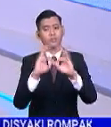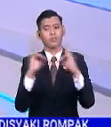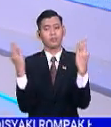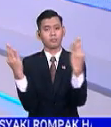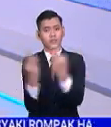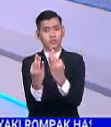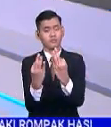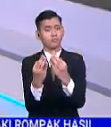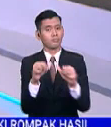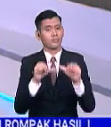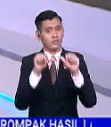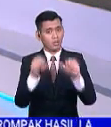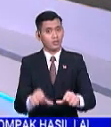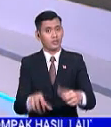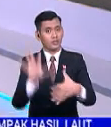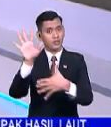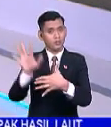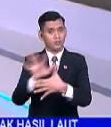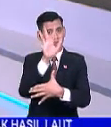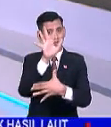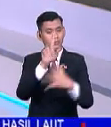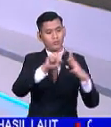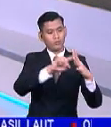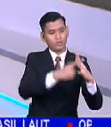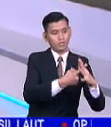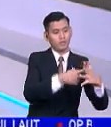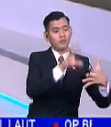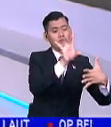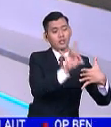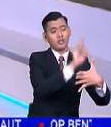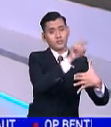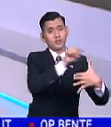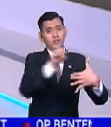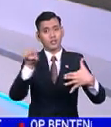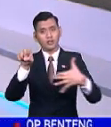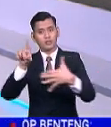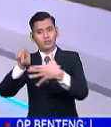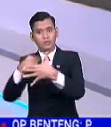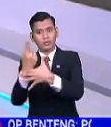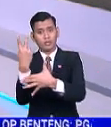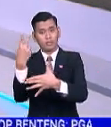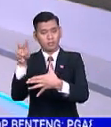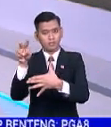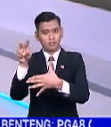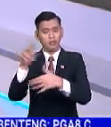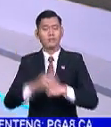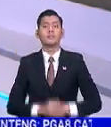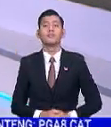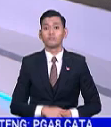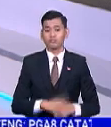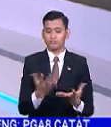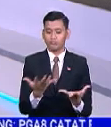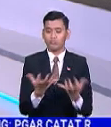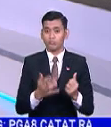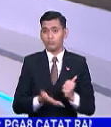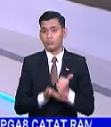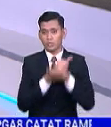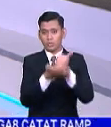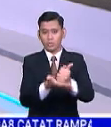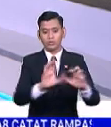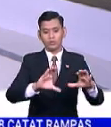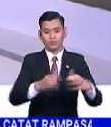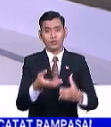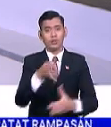berterusan selama 5 bulan mulai Ogos hingga Disember ini. Program bertujuan membantu kumpulan B40 yang